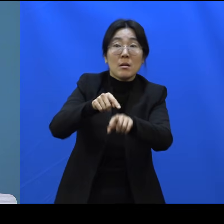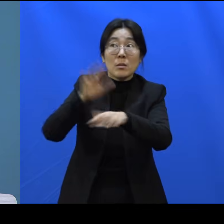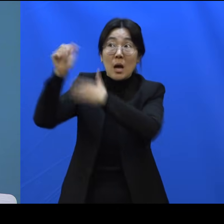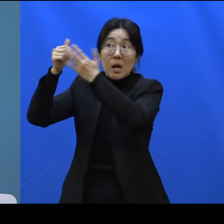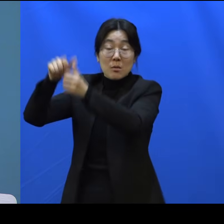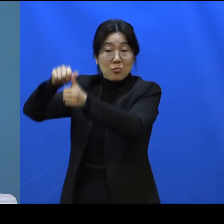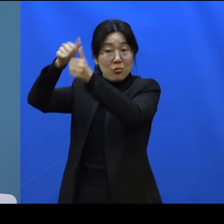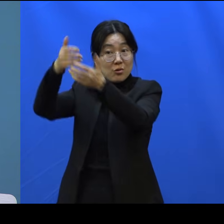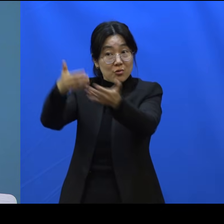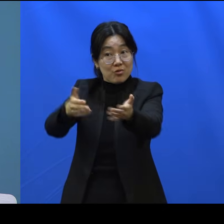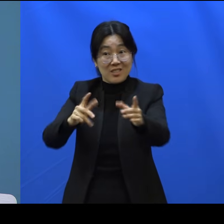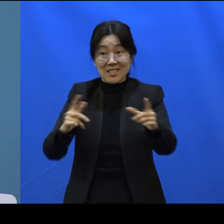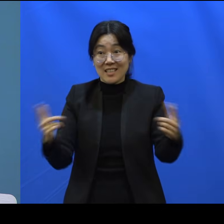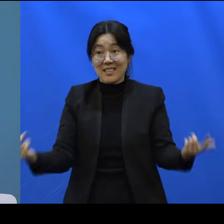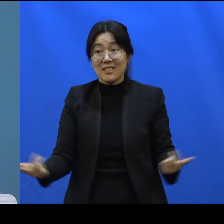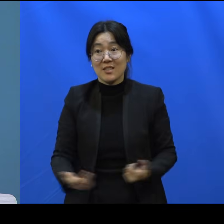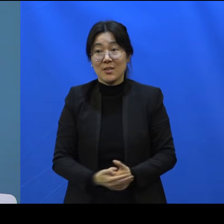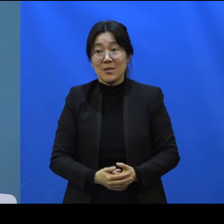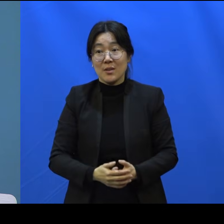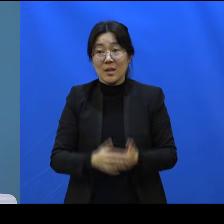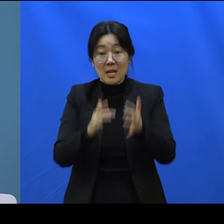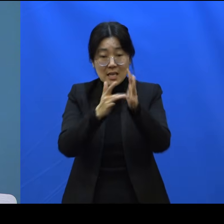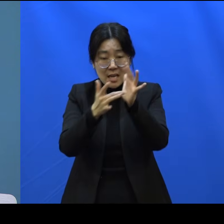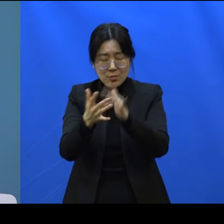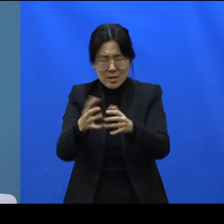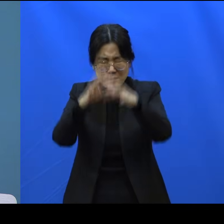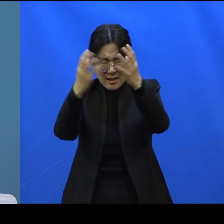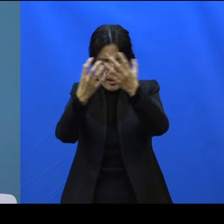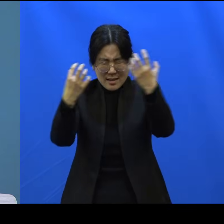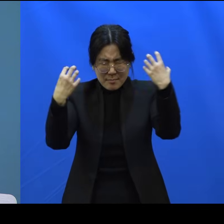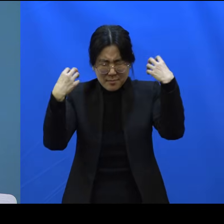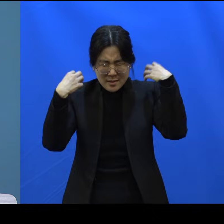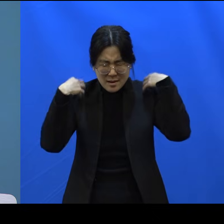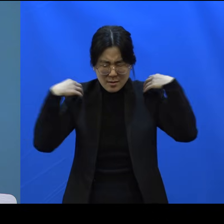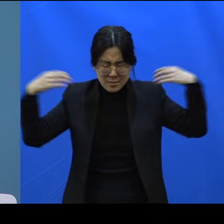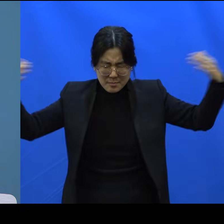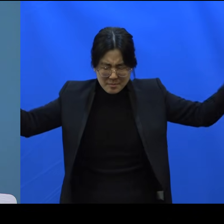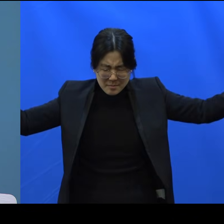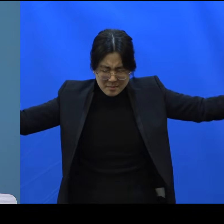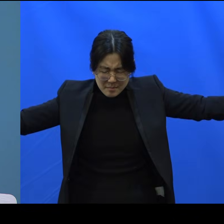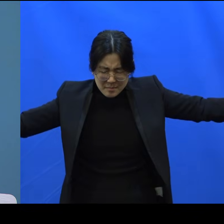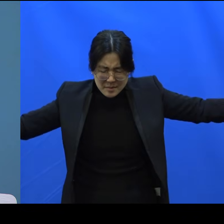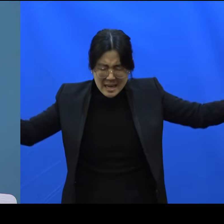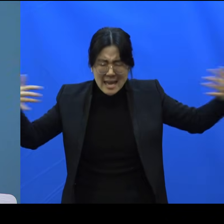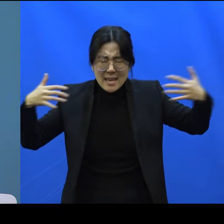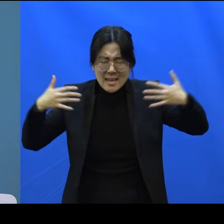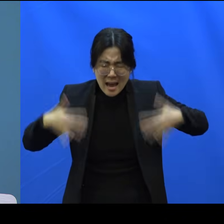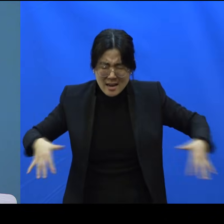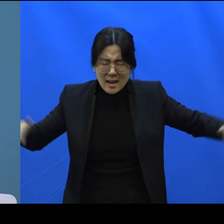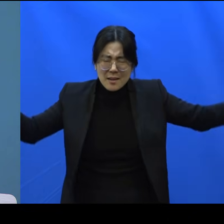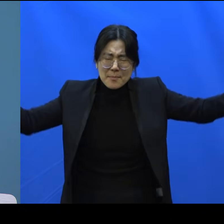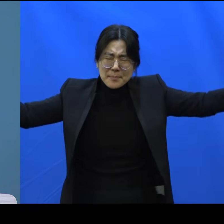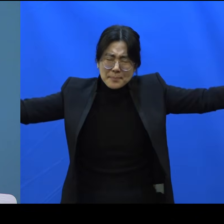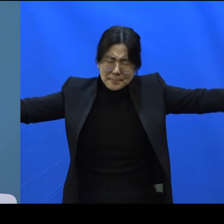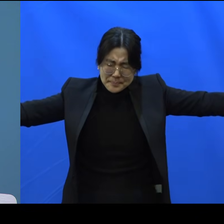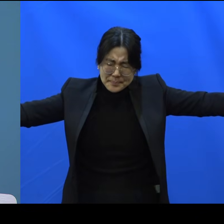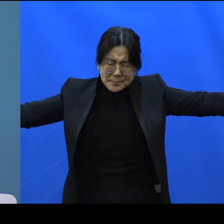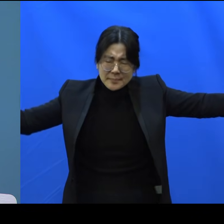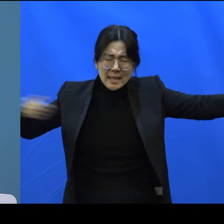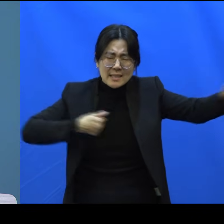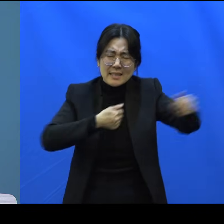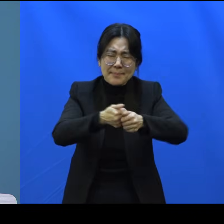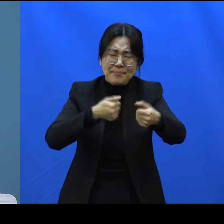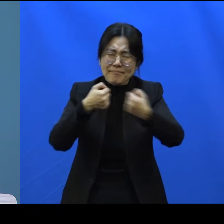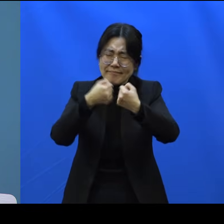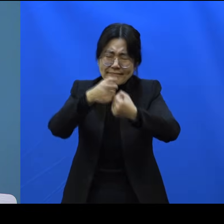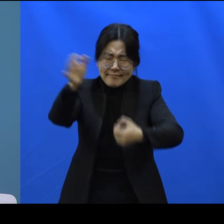우리가 너무 가볍게 보는 이 경향이 너무 많아졌어요. 오늘날 시대에 너무 우리가 가볍게 보죠. 이